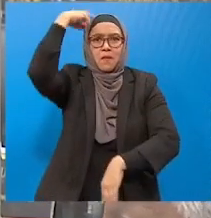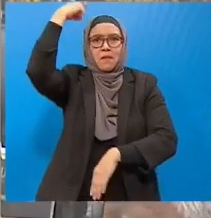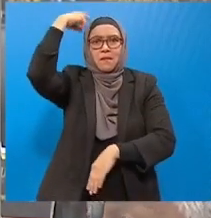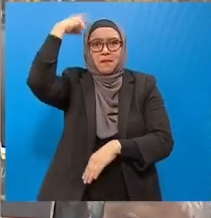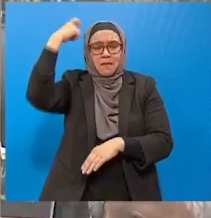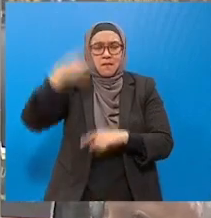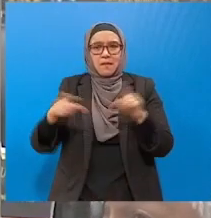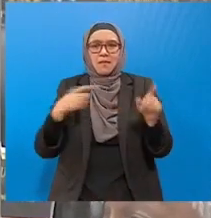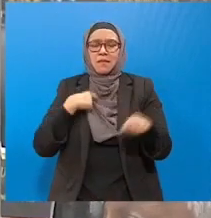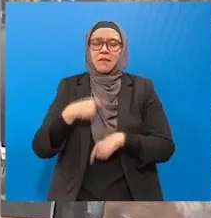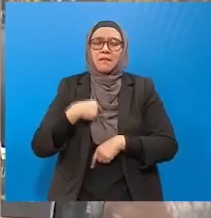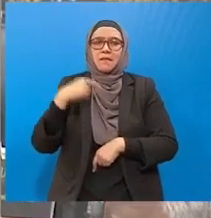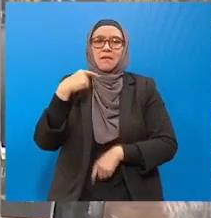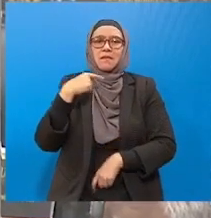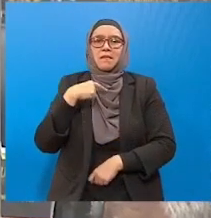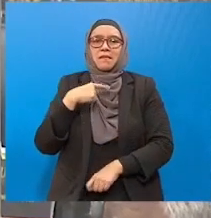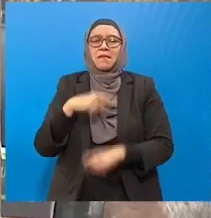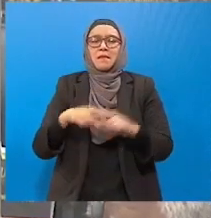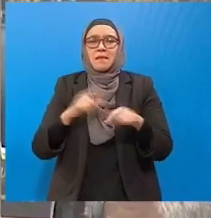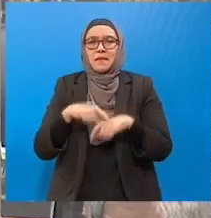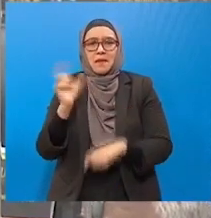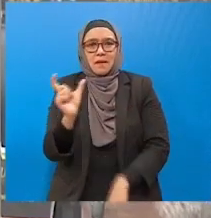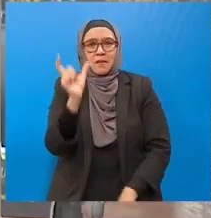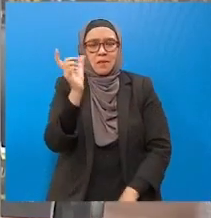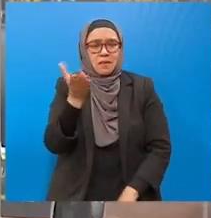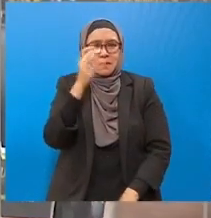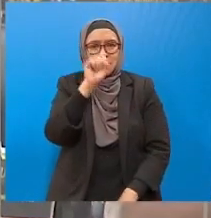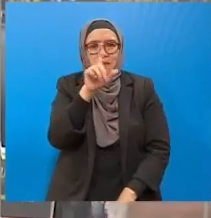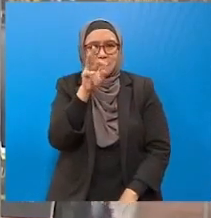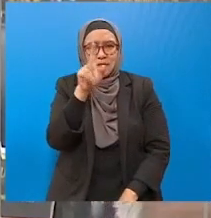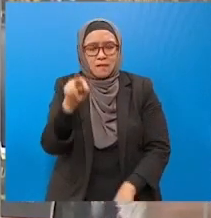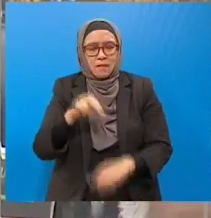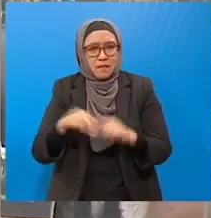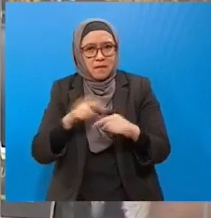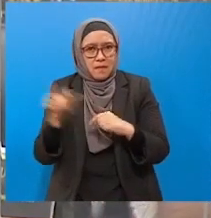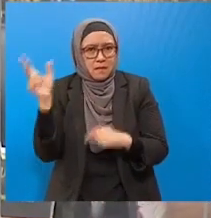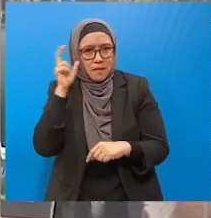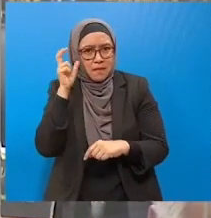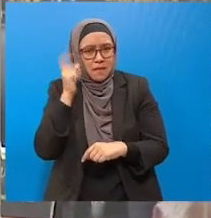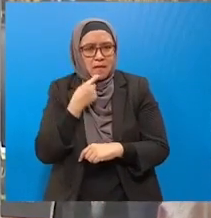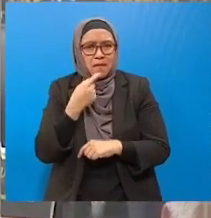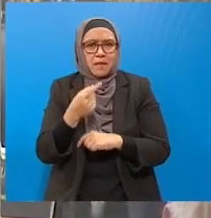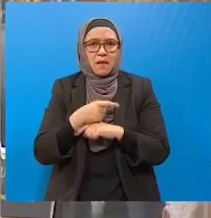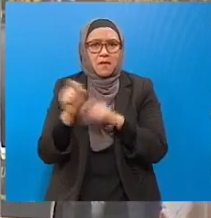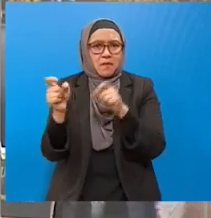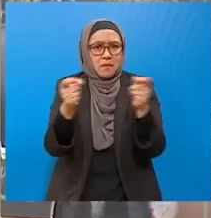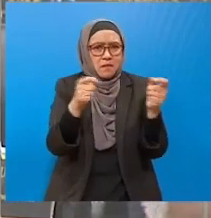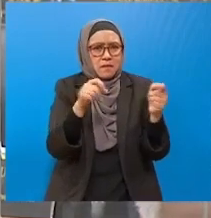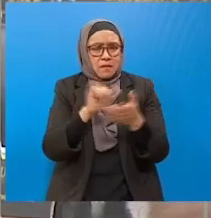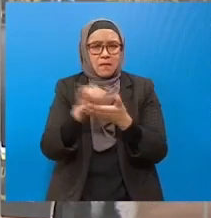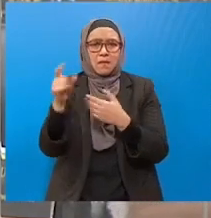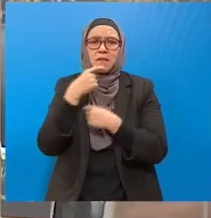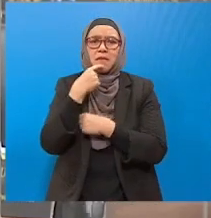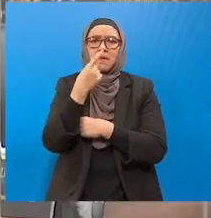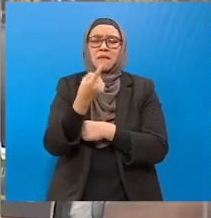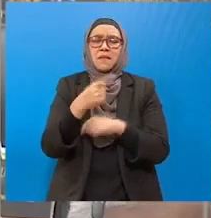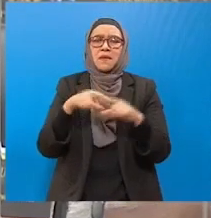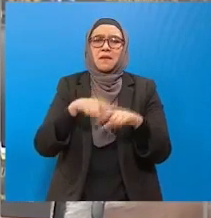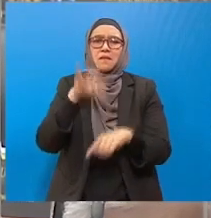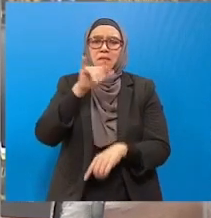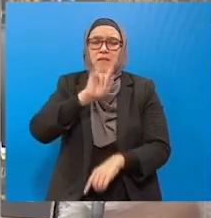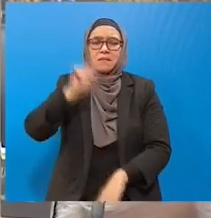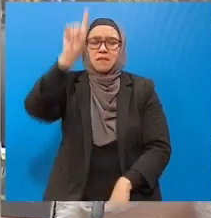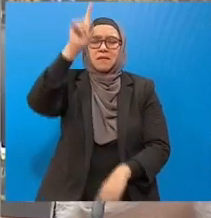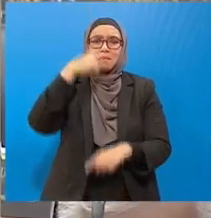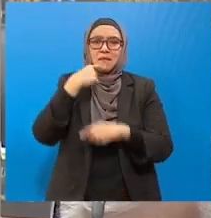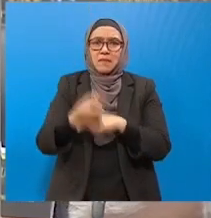dan bodoh dengan berkata Wahai Tuhanku ilhamkanlah dakwah supaya tetap bersyukur akan tengu yang kau kurniakan kepadaku